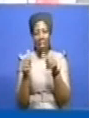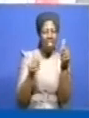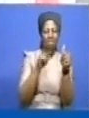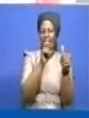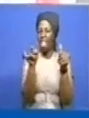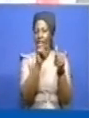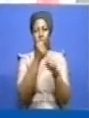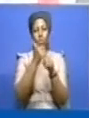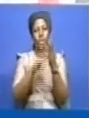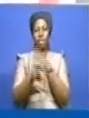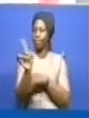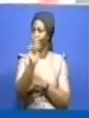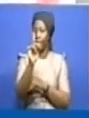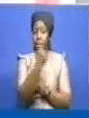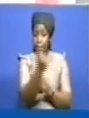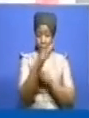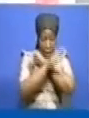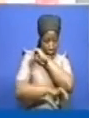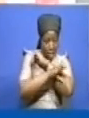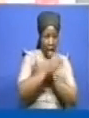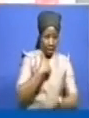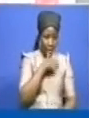Kila inchi iko na serikali yake na uongozi wake.